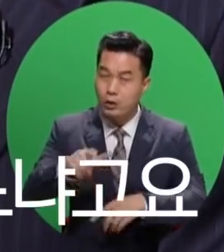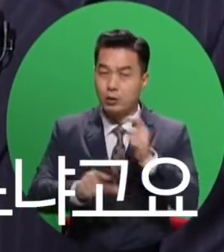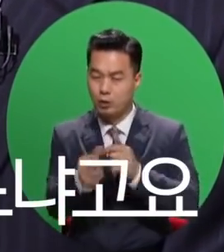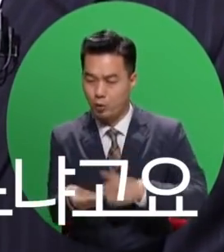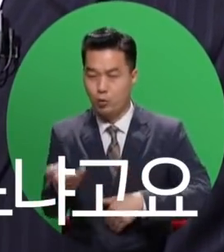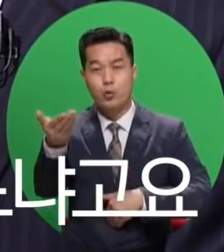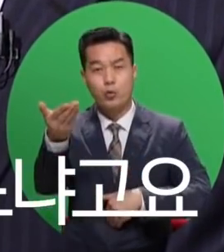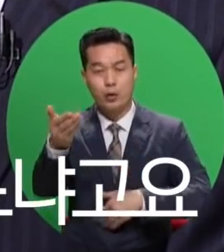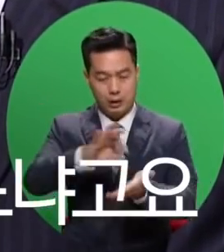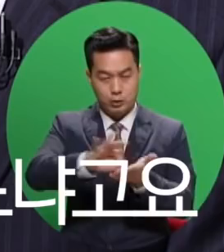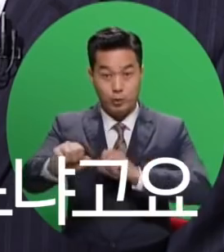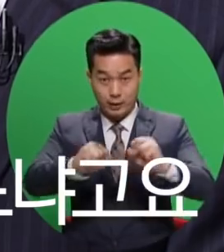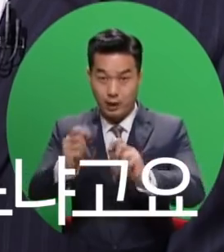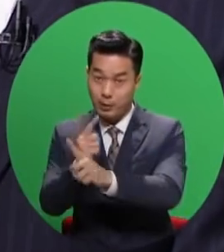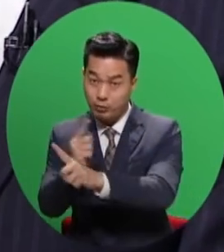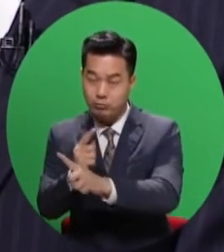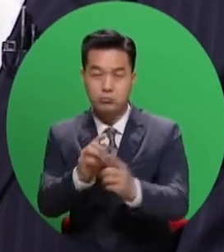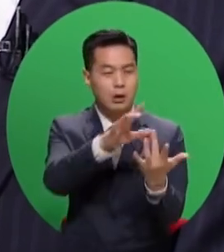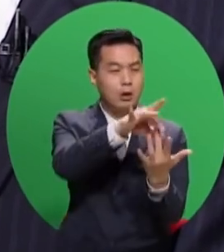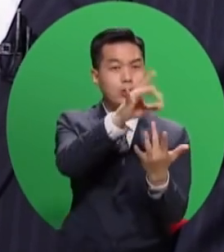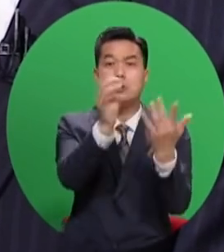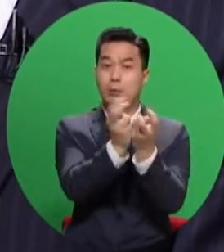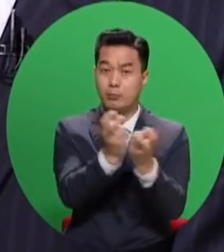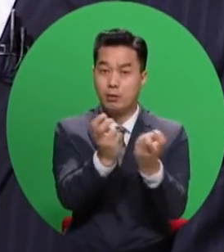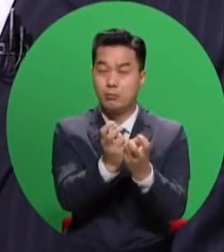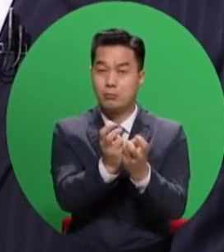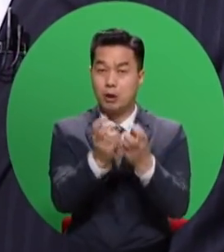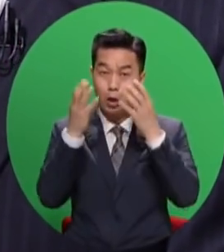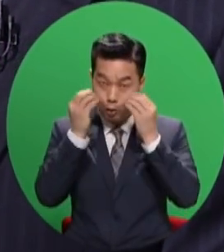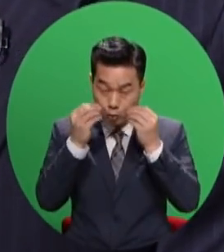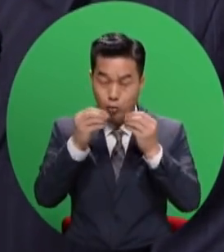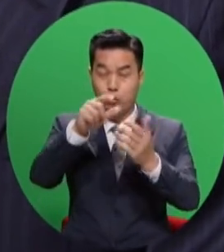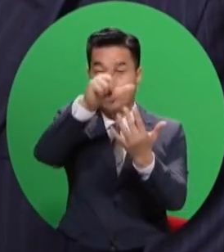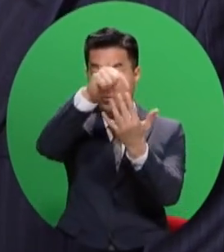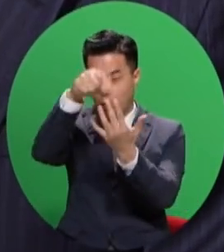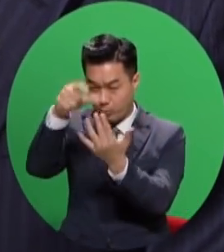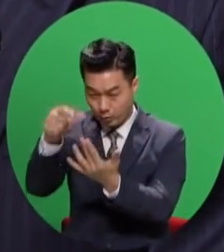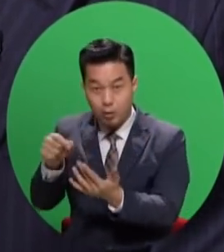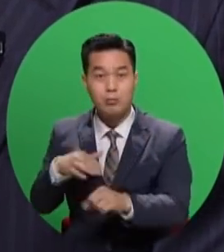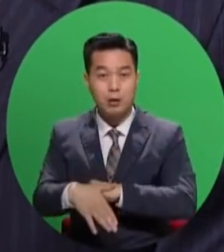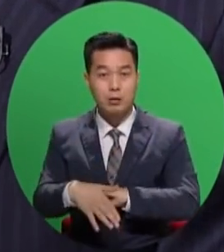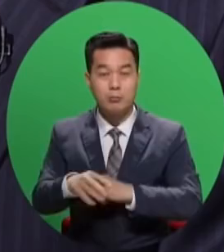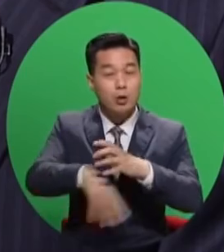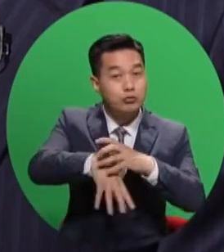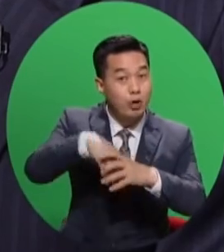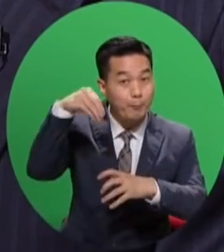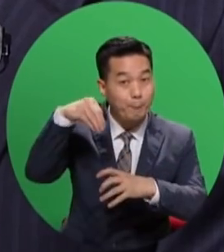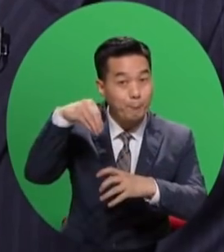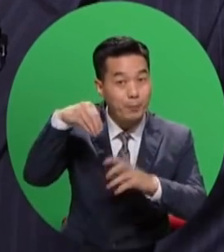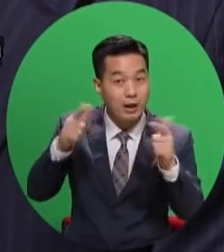그러니까 이 고베 그가 어떻게 해서 선정 하시겠네요 오르고 로 무작위로 어떻게 미모 어떻게 손도 이렇게 그래 추첨해서